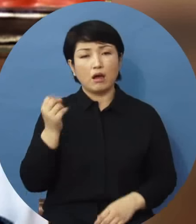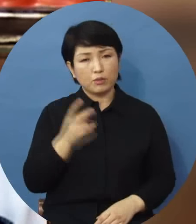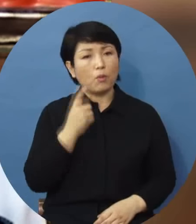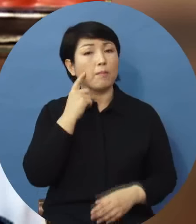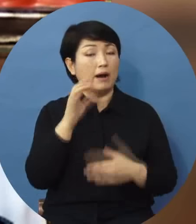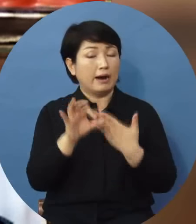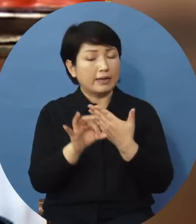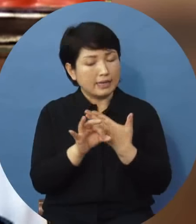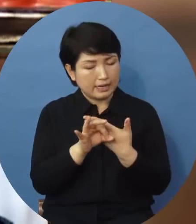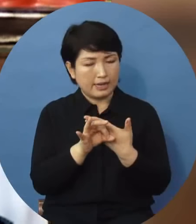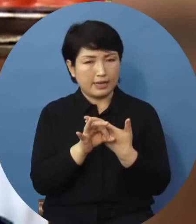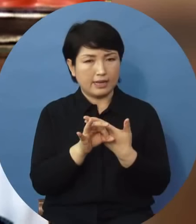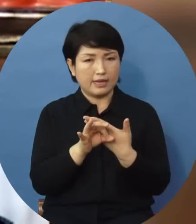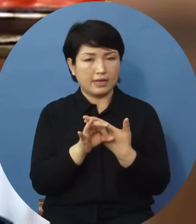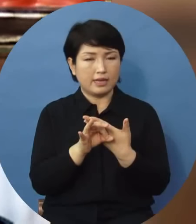또한 만약에